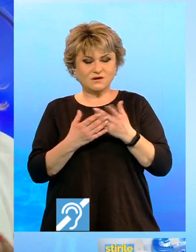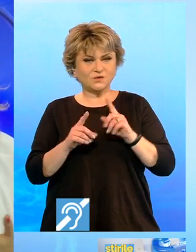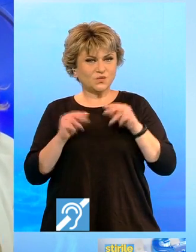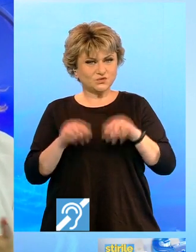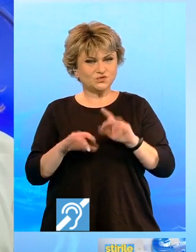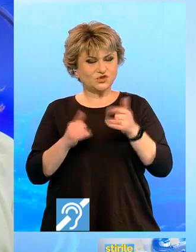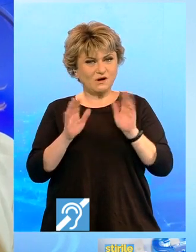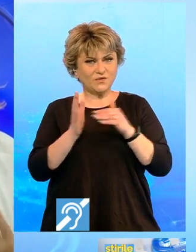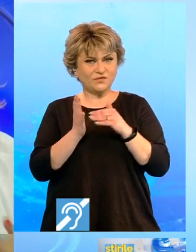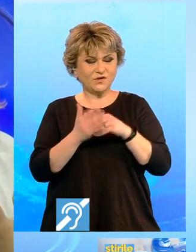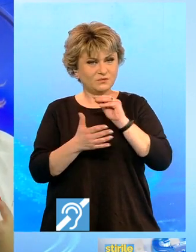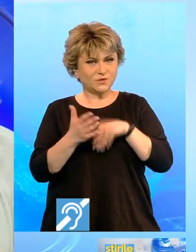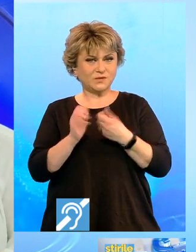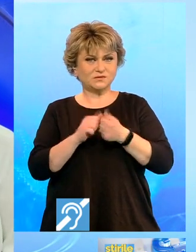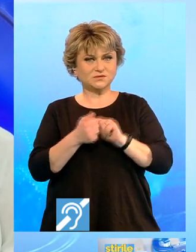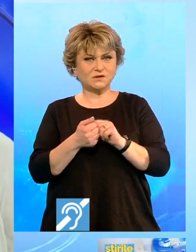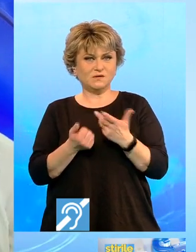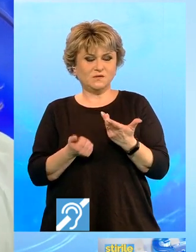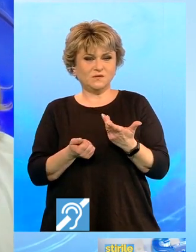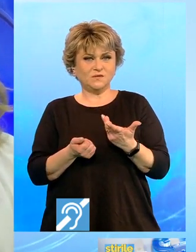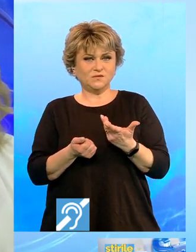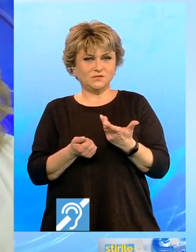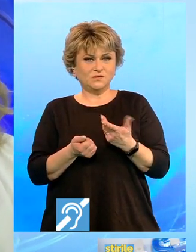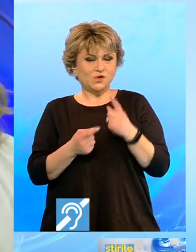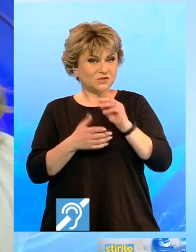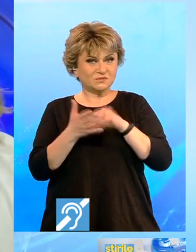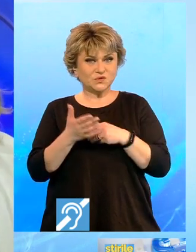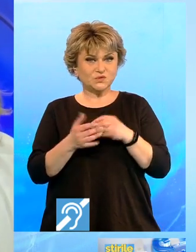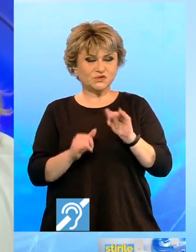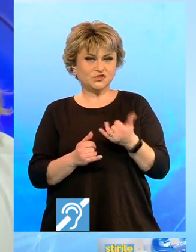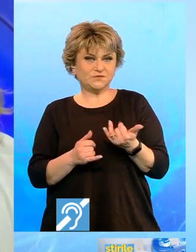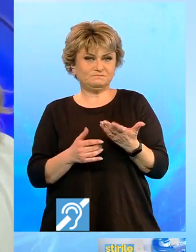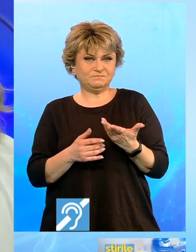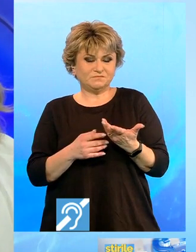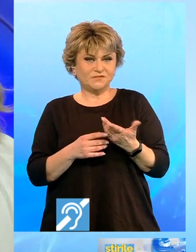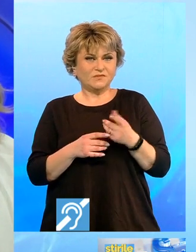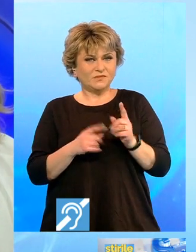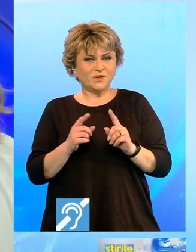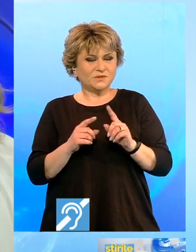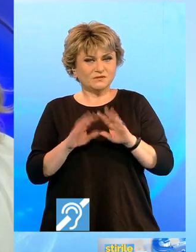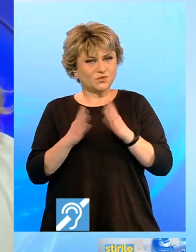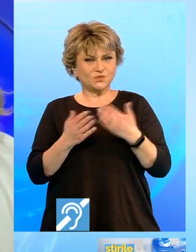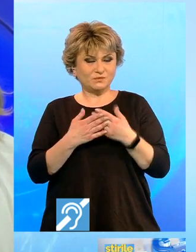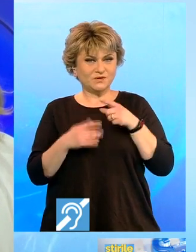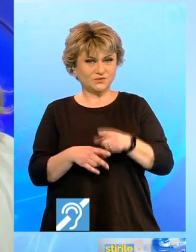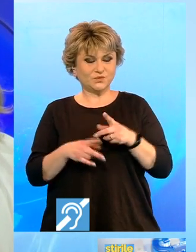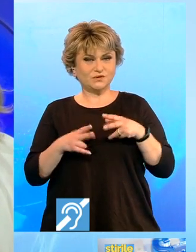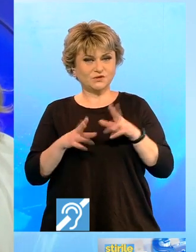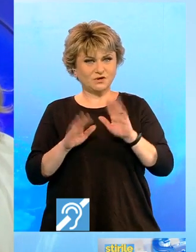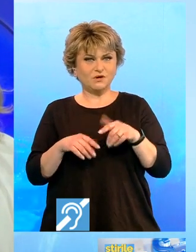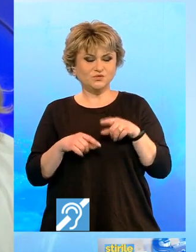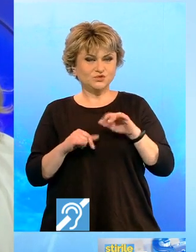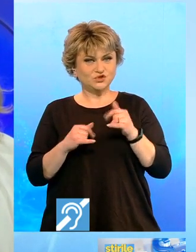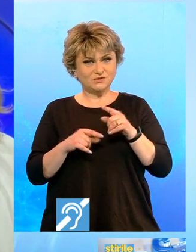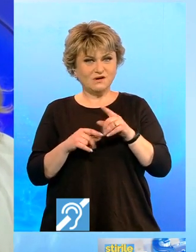au nevoie de o aprobare sau de o semnătură și depun eforturi pentru ea. Racii au și